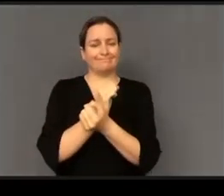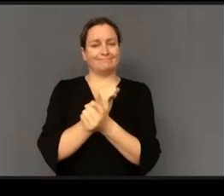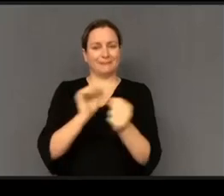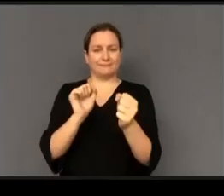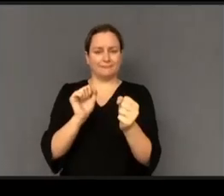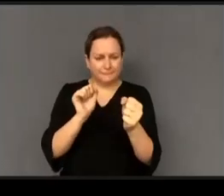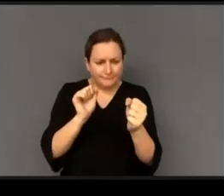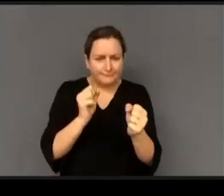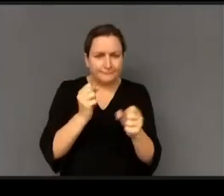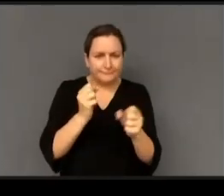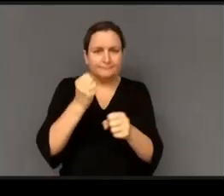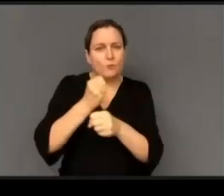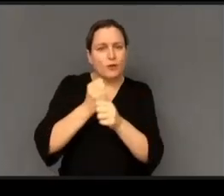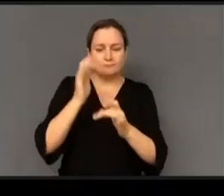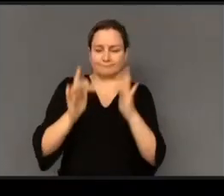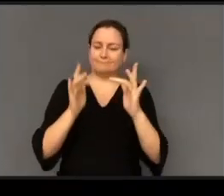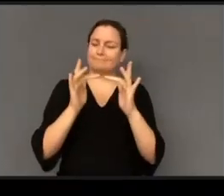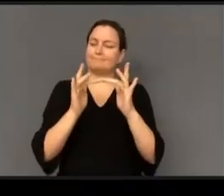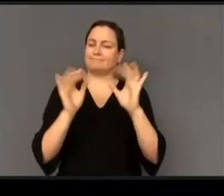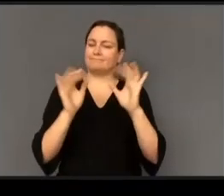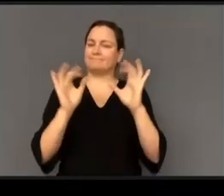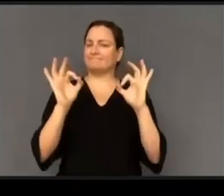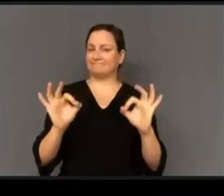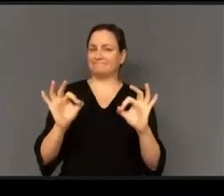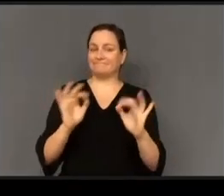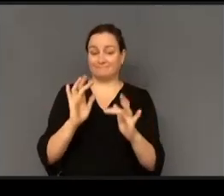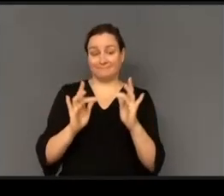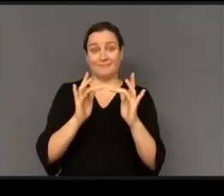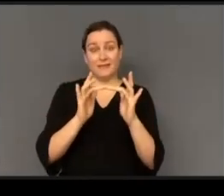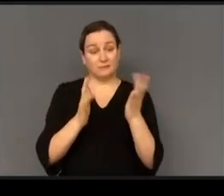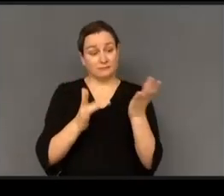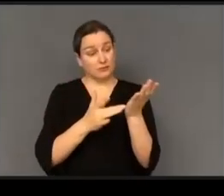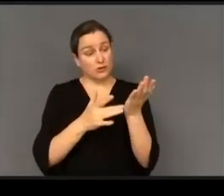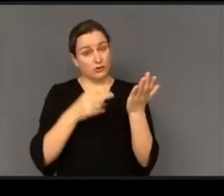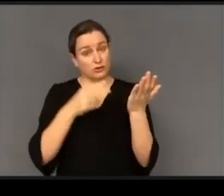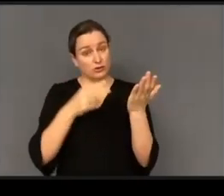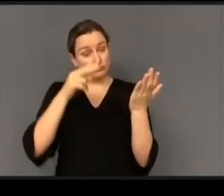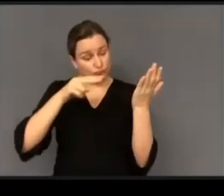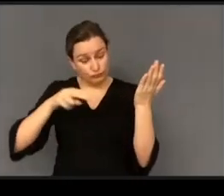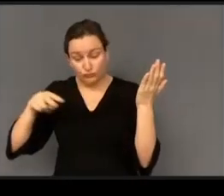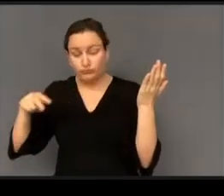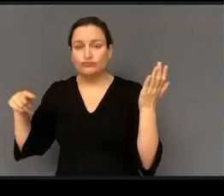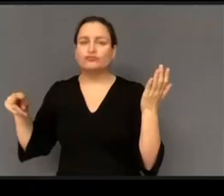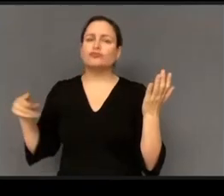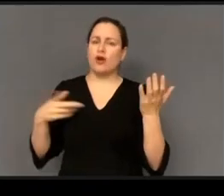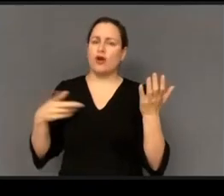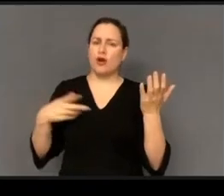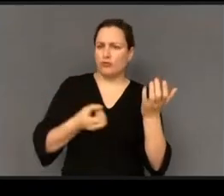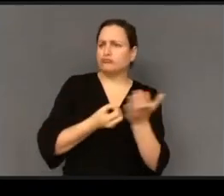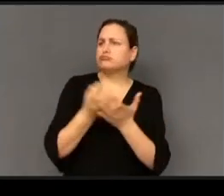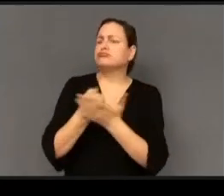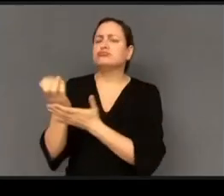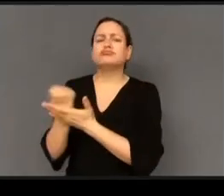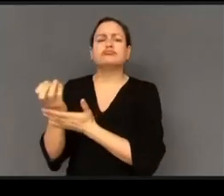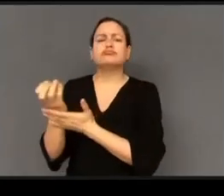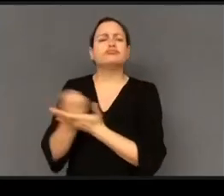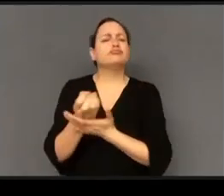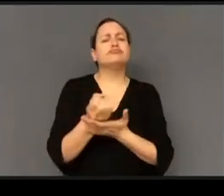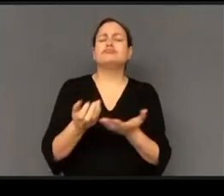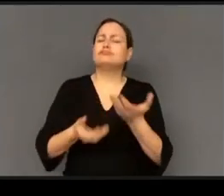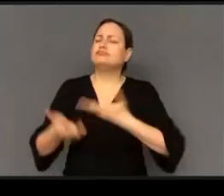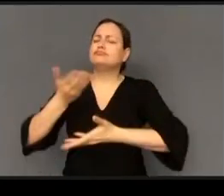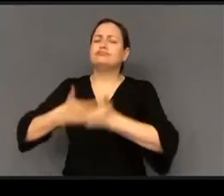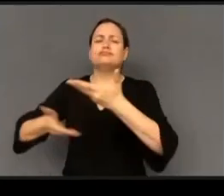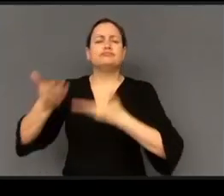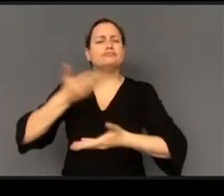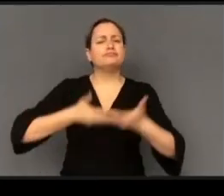اردنا ان نعزز التداول الحره للبيانات بالثقه